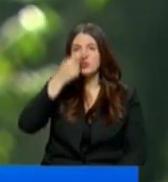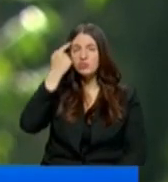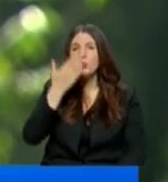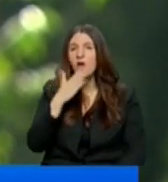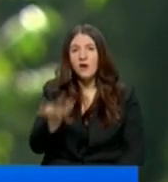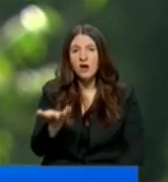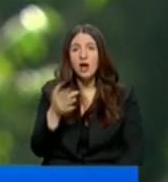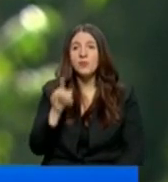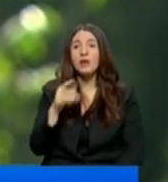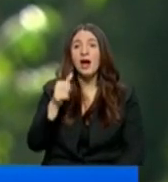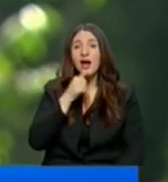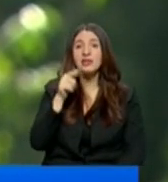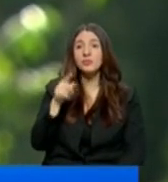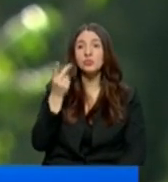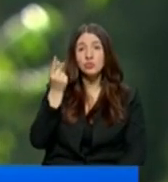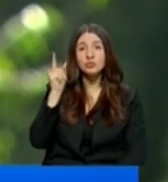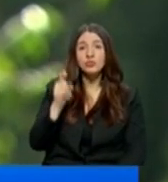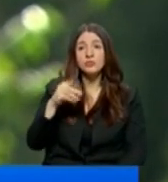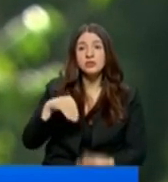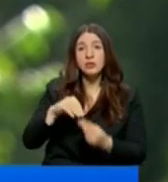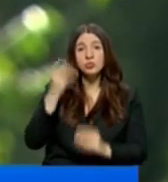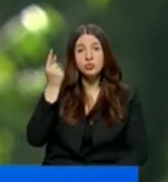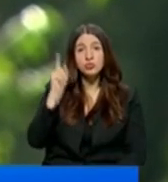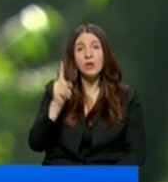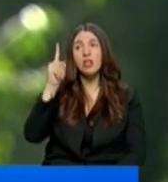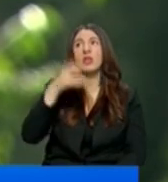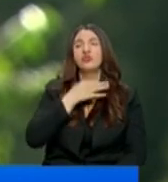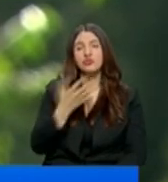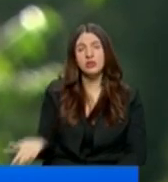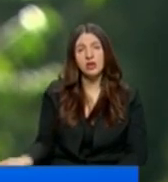yok. Bu adam bunu unutur mu, bu zamı unutur mu Allah aşkına?